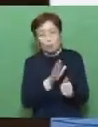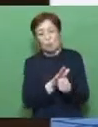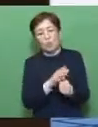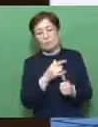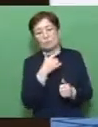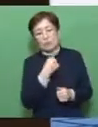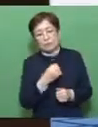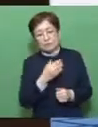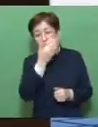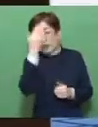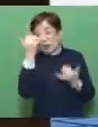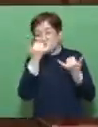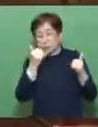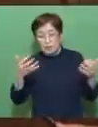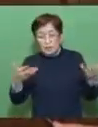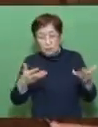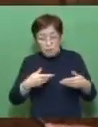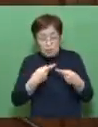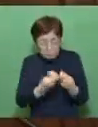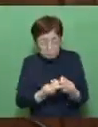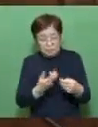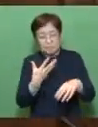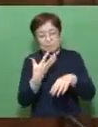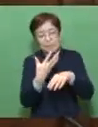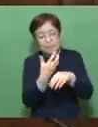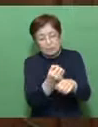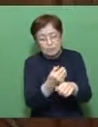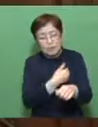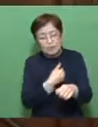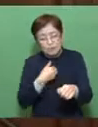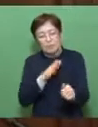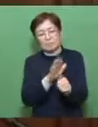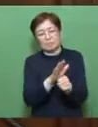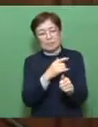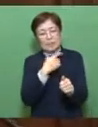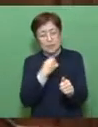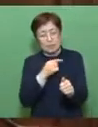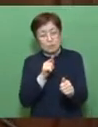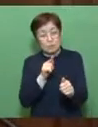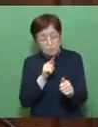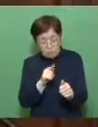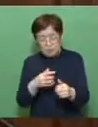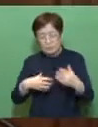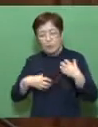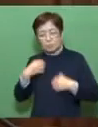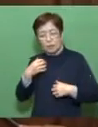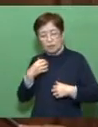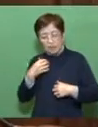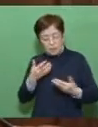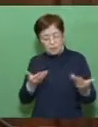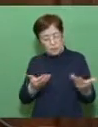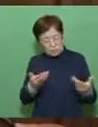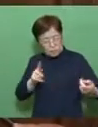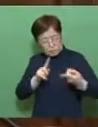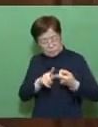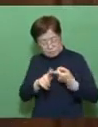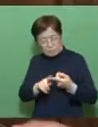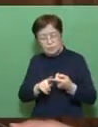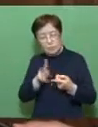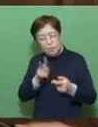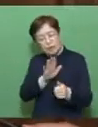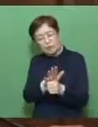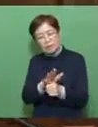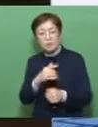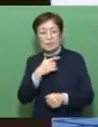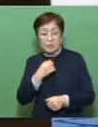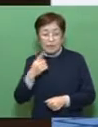定着支援としましてねできるだけ学生とのマッチングを推進して県内企業に就職発展をしていきたですから